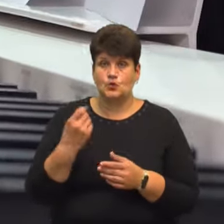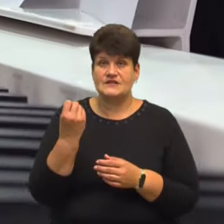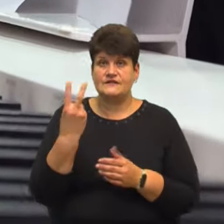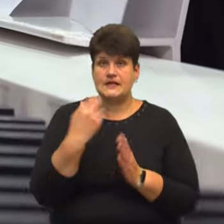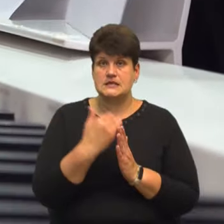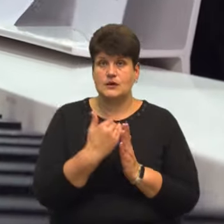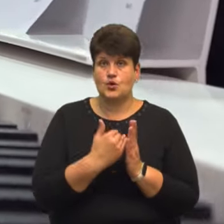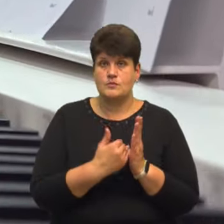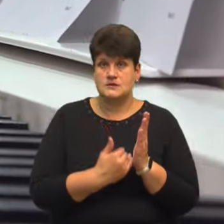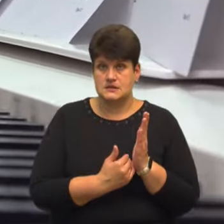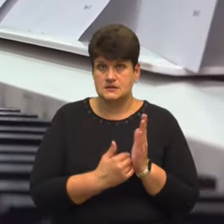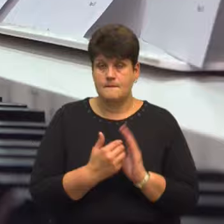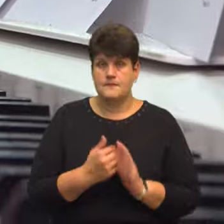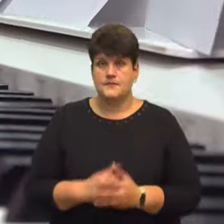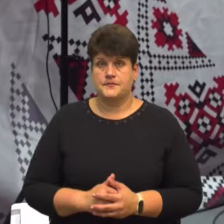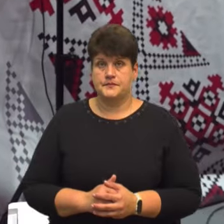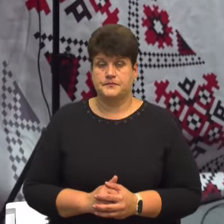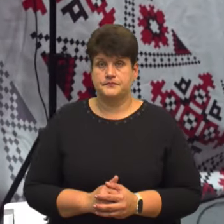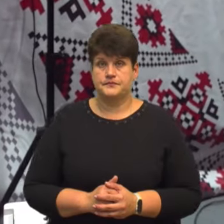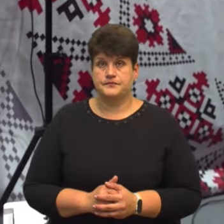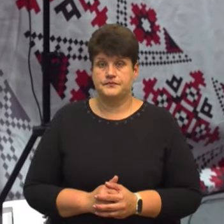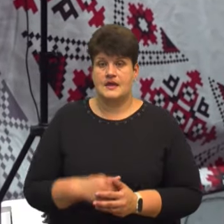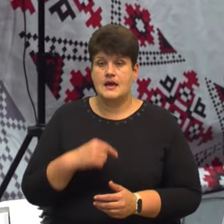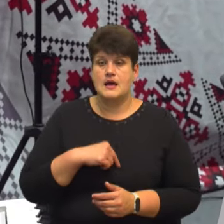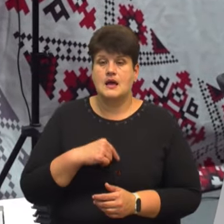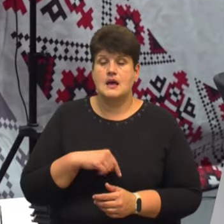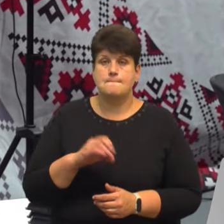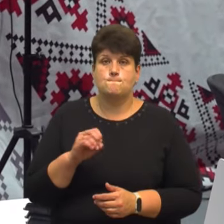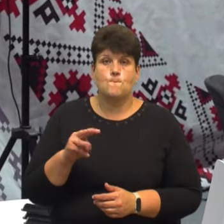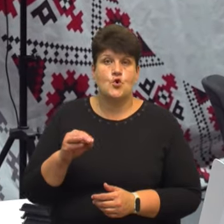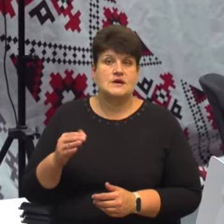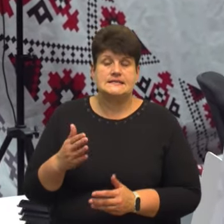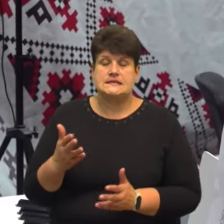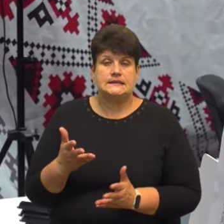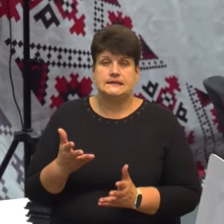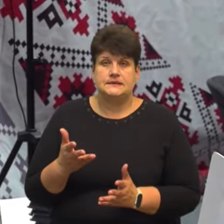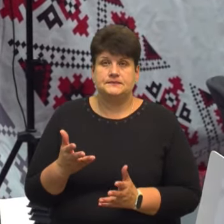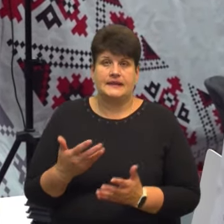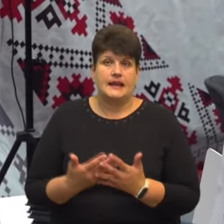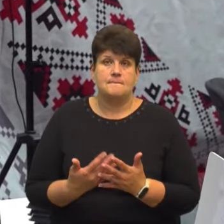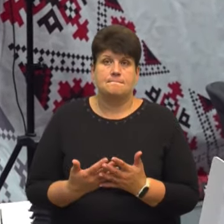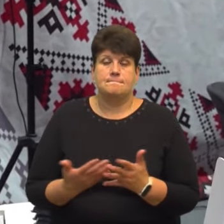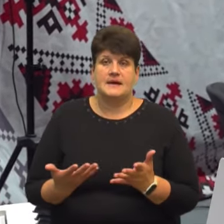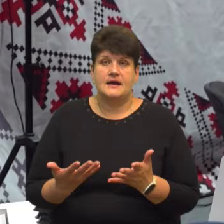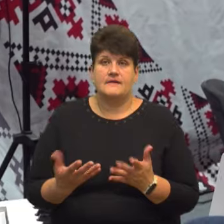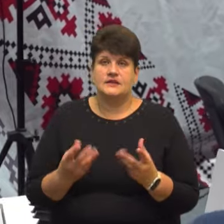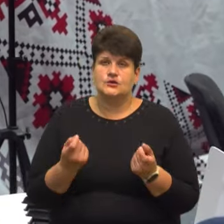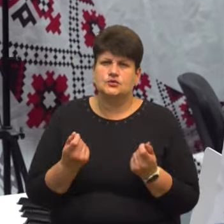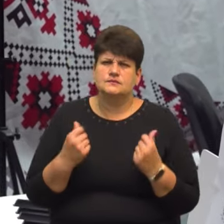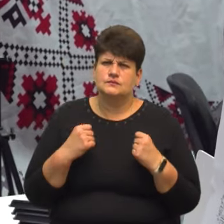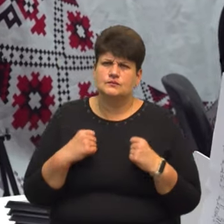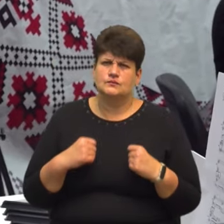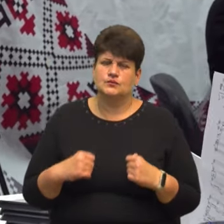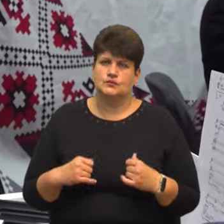Галицьке ретро емоції Ну напевно такогось трохи спокою